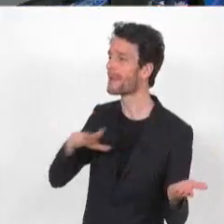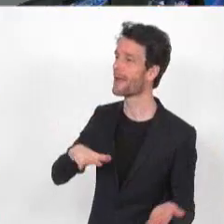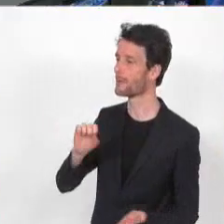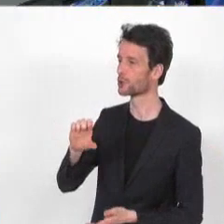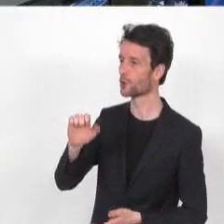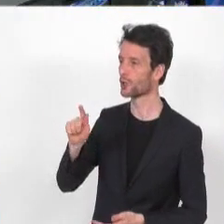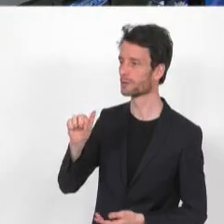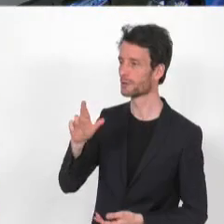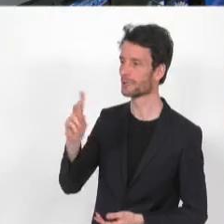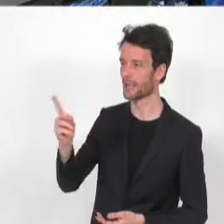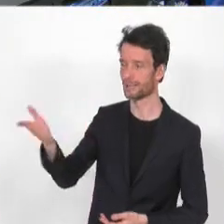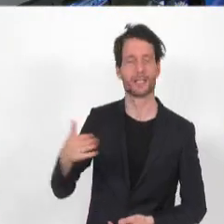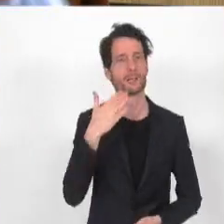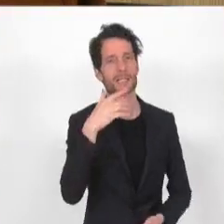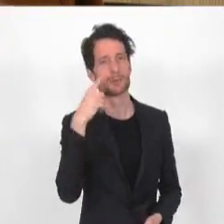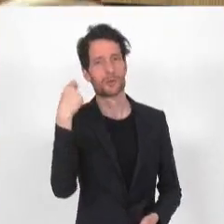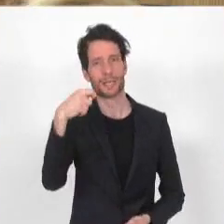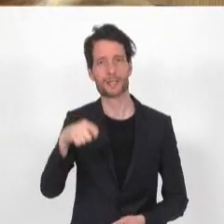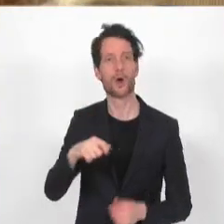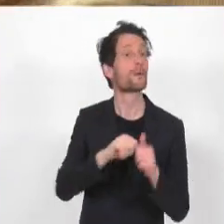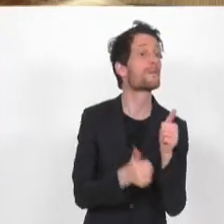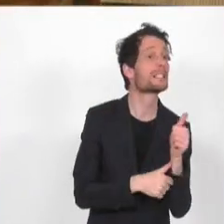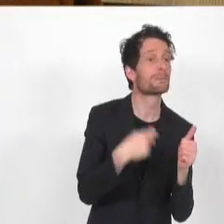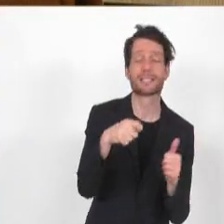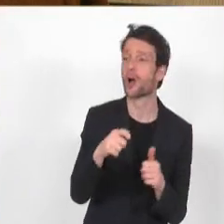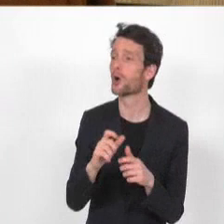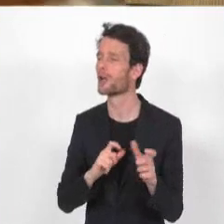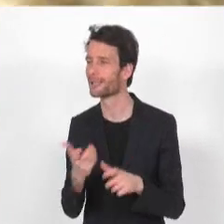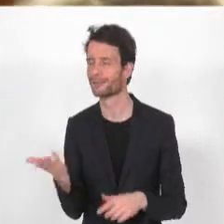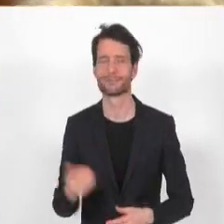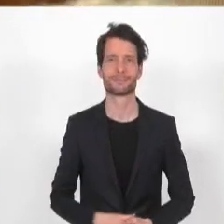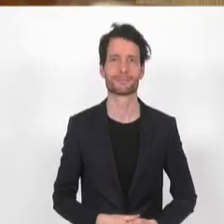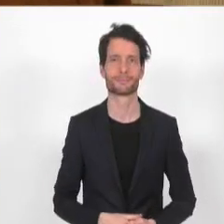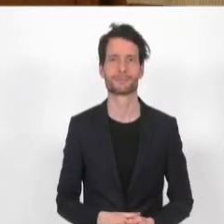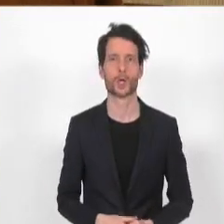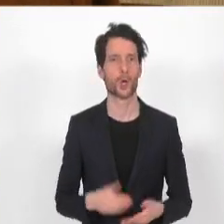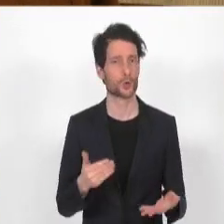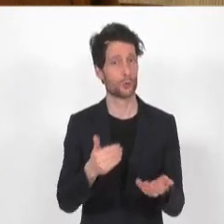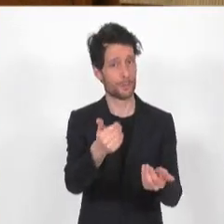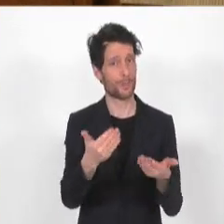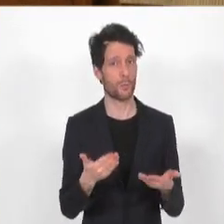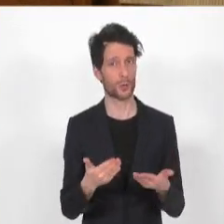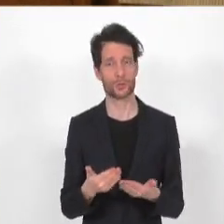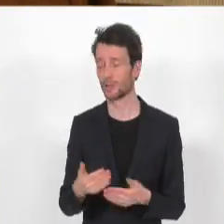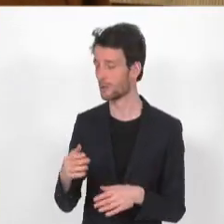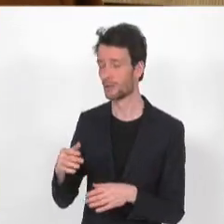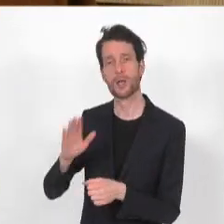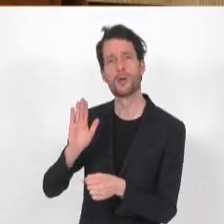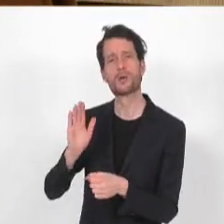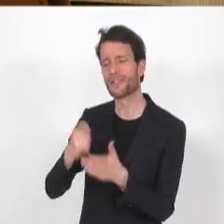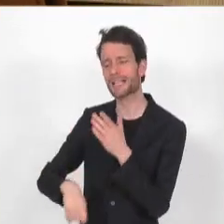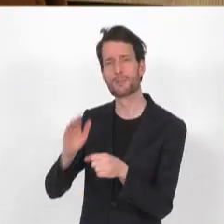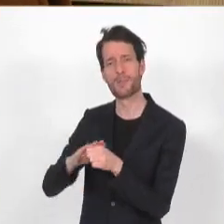Merci, Monsieur le Président. Monsieur le Président, Monsieur le Vice-président, chers collègues, vous nous proposez aujourd'hui d'augmenter le taux de la TEOM d'1,25